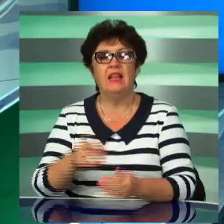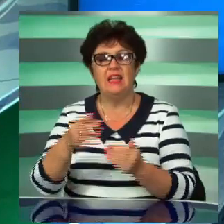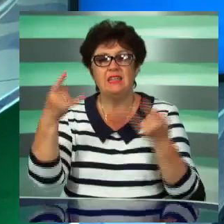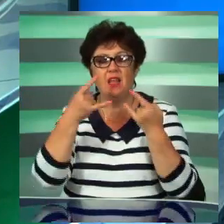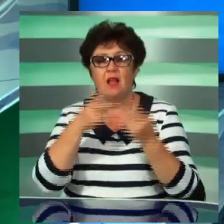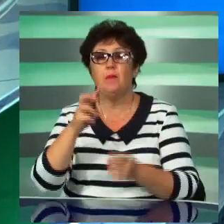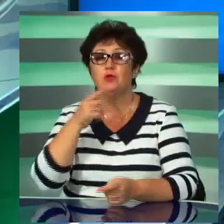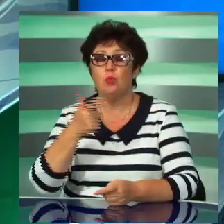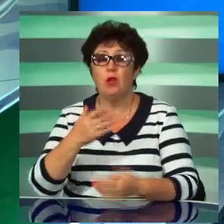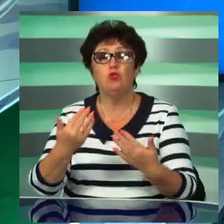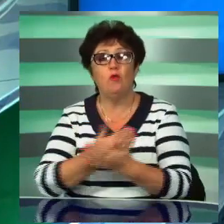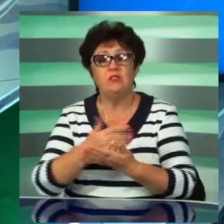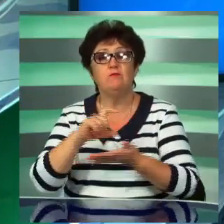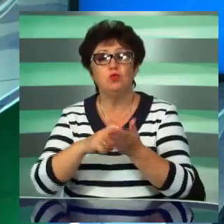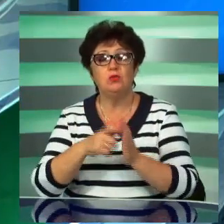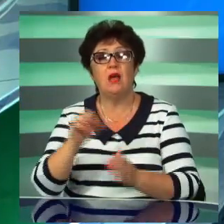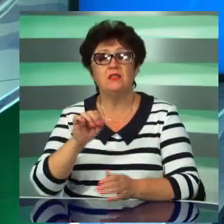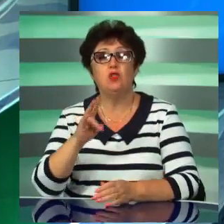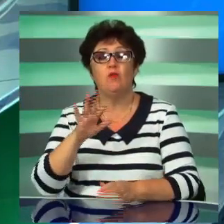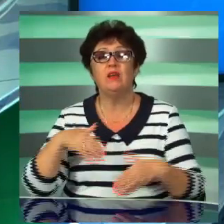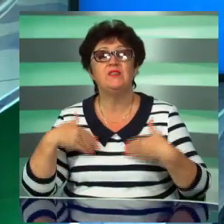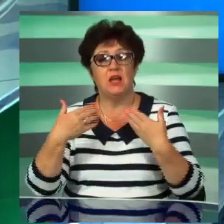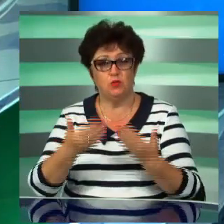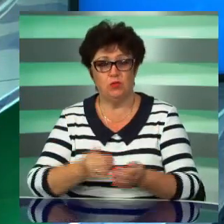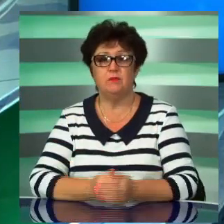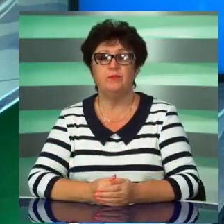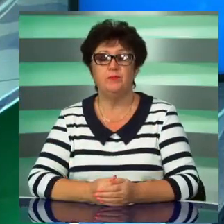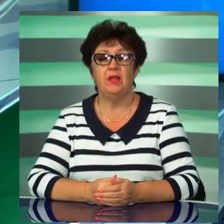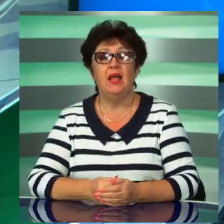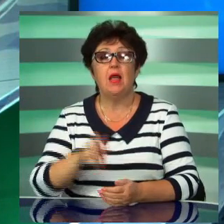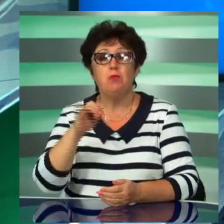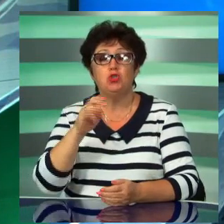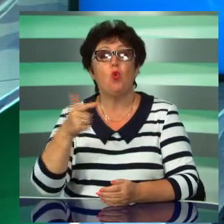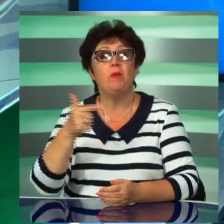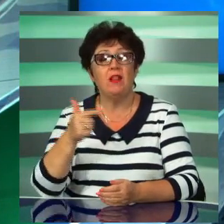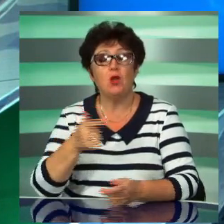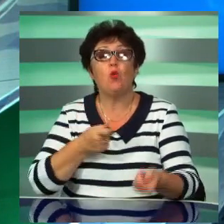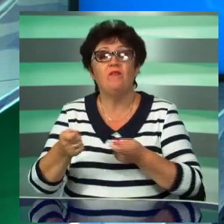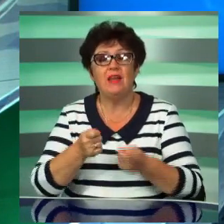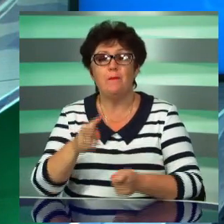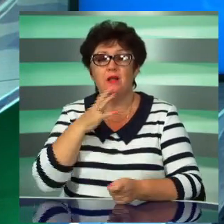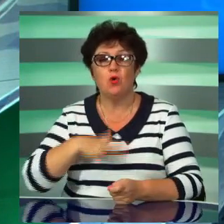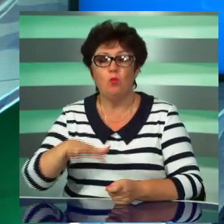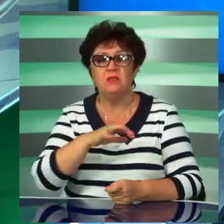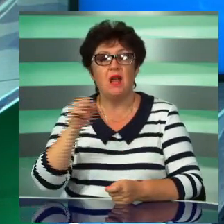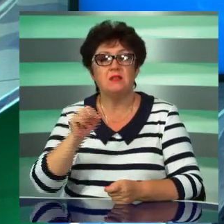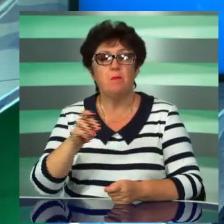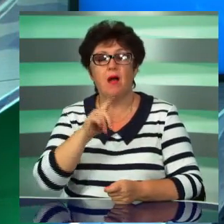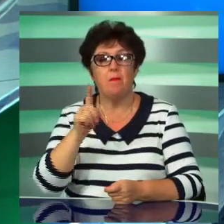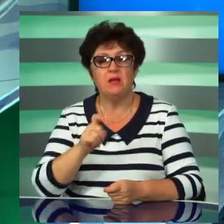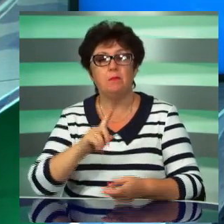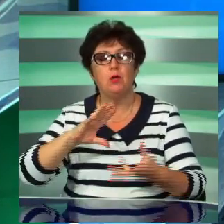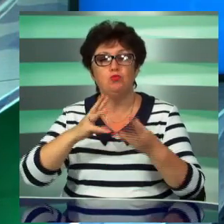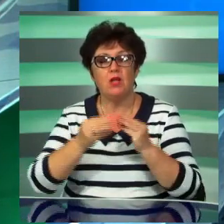На телеканале «Брянская губерния новости», в студии Александр Новиков. Здравствуйте. На бирже губернаторов руководитель Брянской области Александр Богомаз